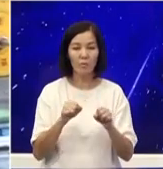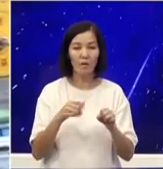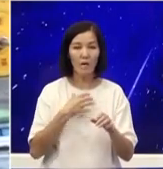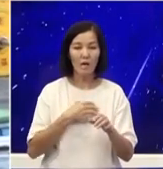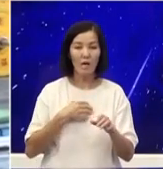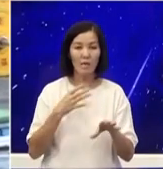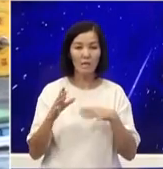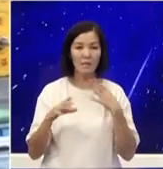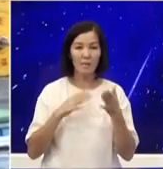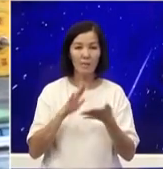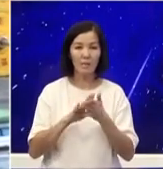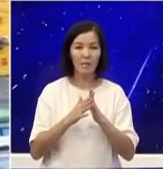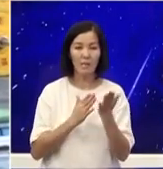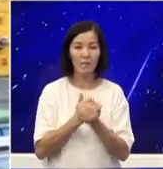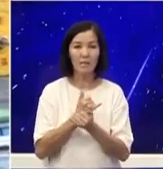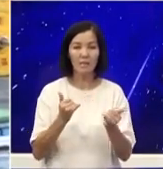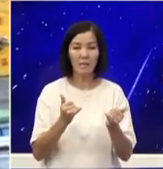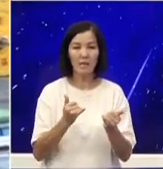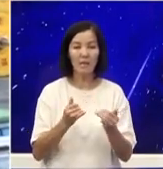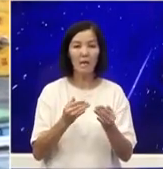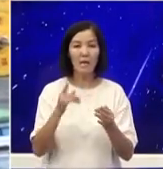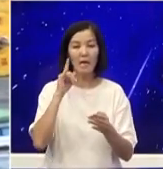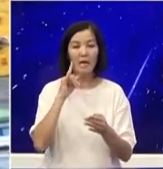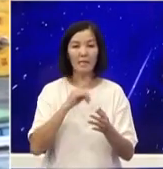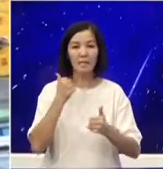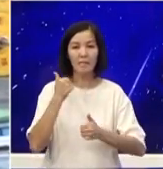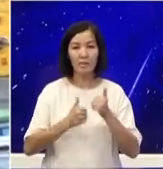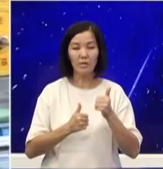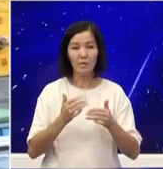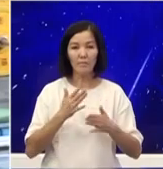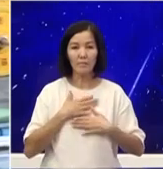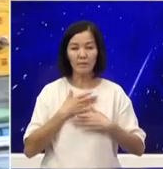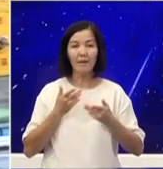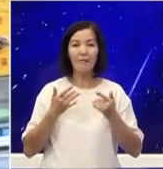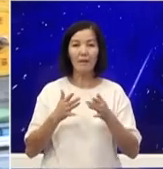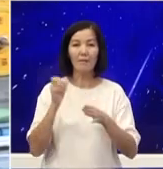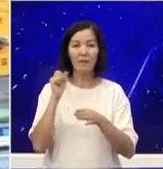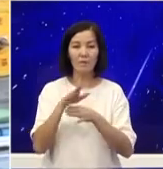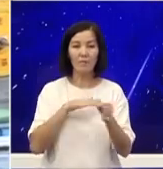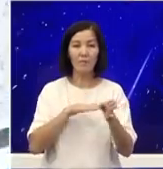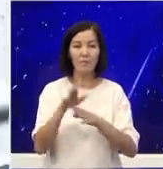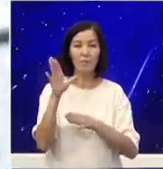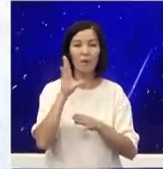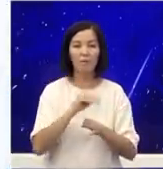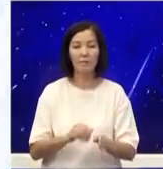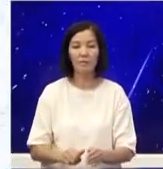дайындалуымызға барлық жағдай жасалған. Сәтін салса, Қазақстан біріншілігінде бізге қойылған талапты орындаймыз деп ойлаймын.